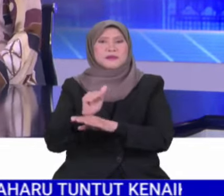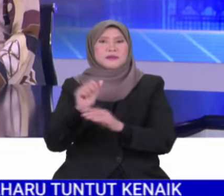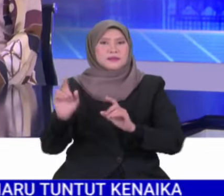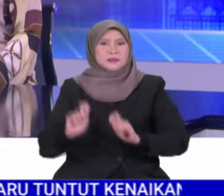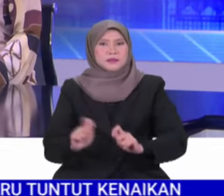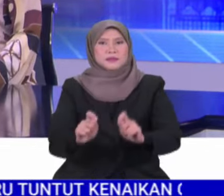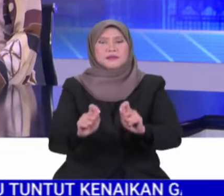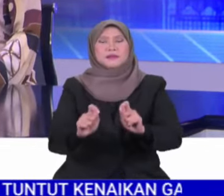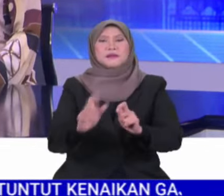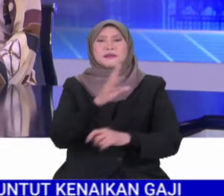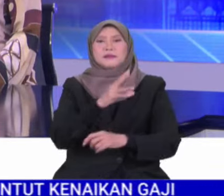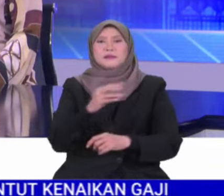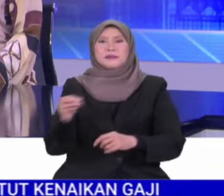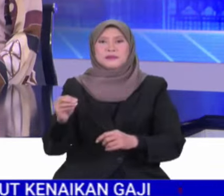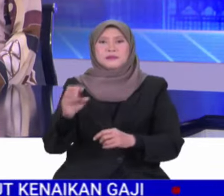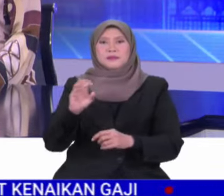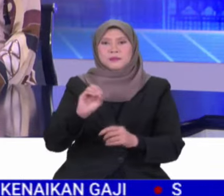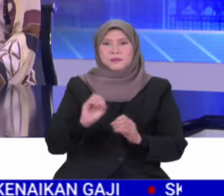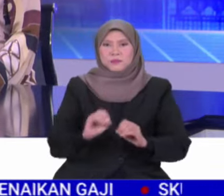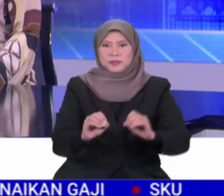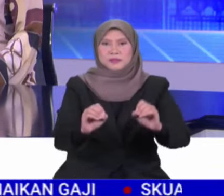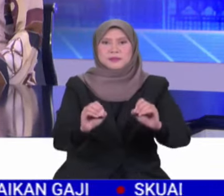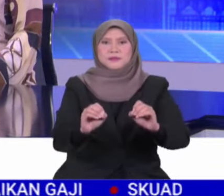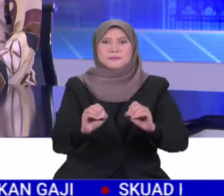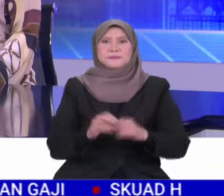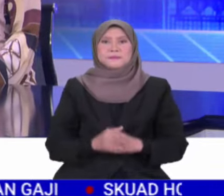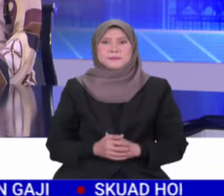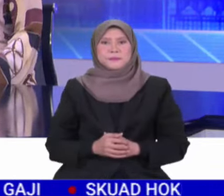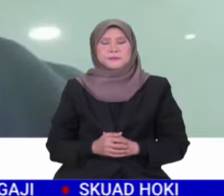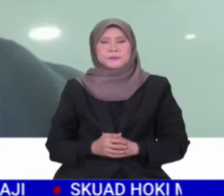diterapkan dalam pelaksanaan dan pengoperasiannya.